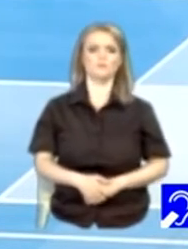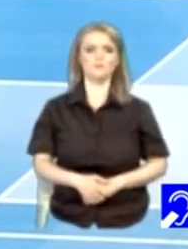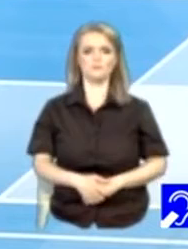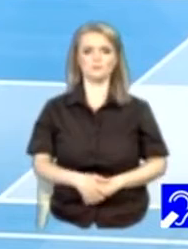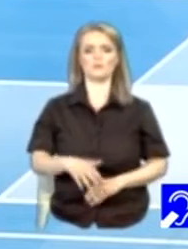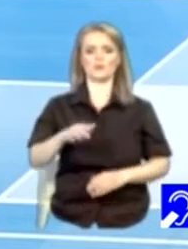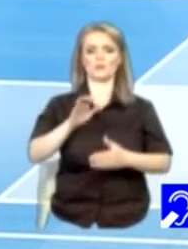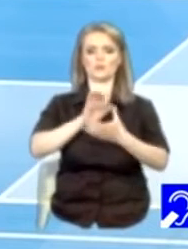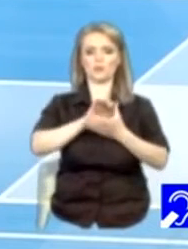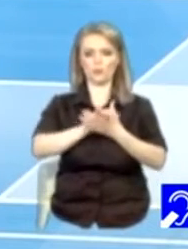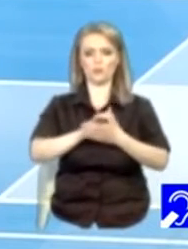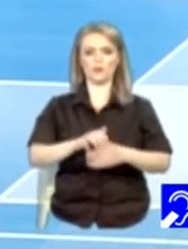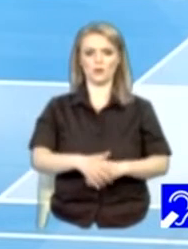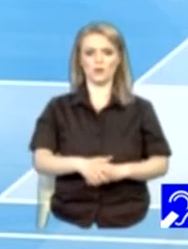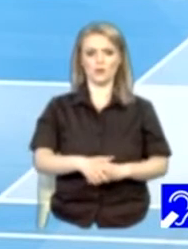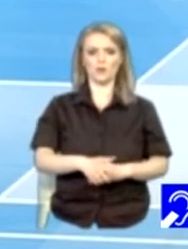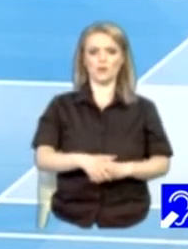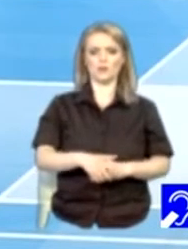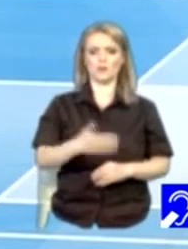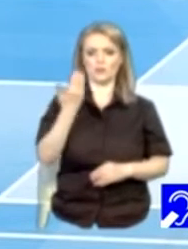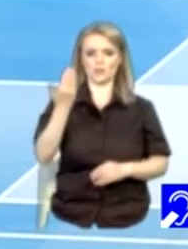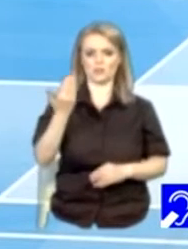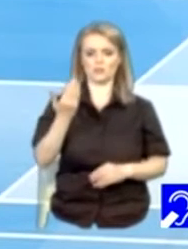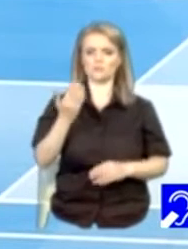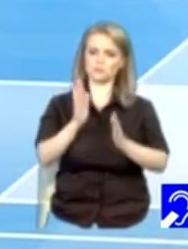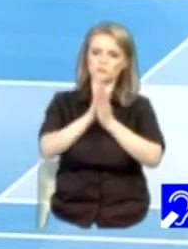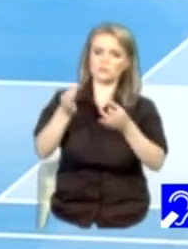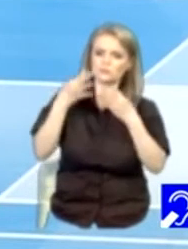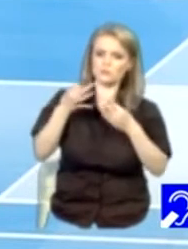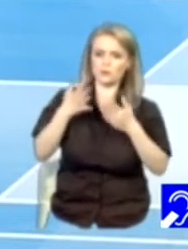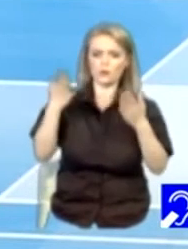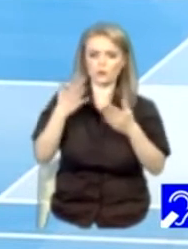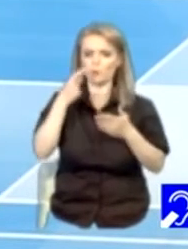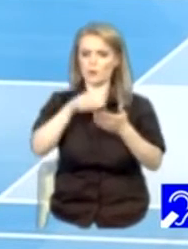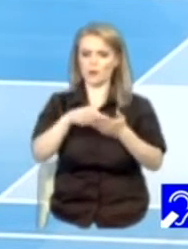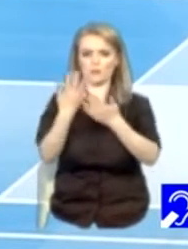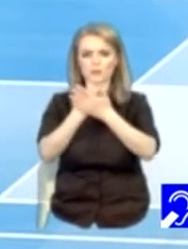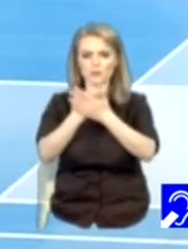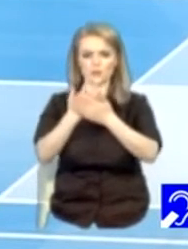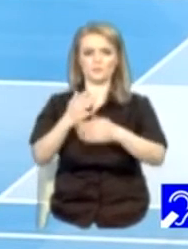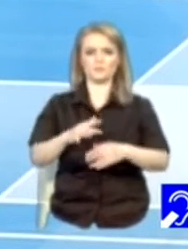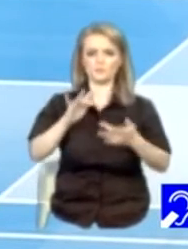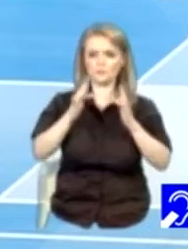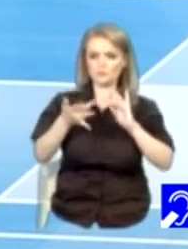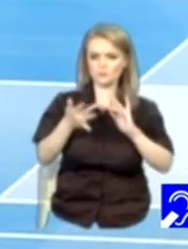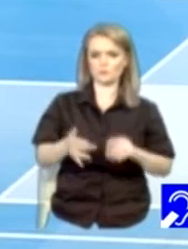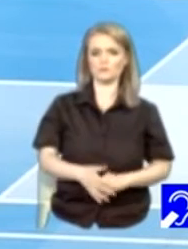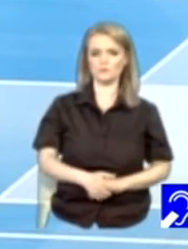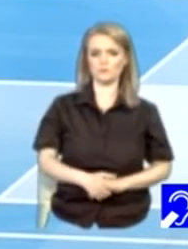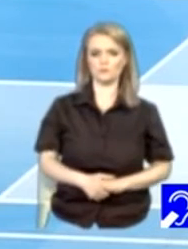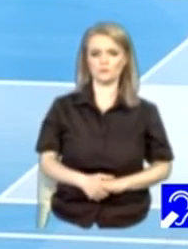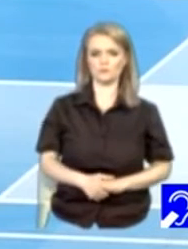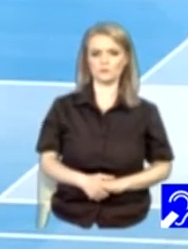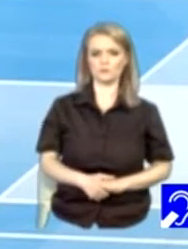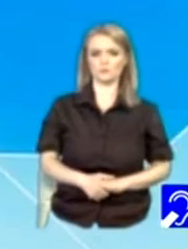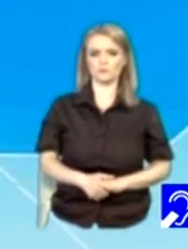de Ilan Șor și de Vladimir Plahotniuc. Vă rog să le explicați alegătorilor cum au fost întocmite listele și să lămuriți